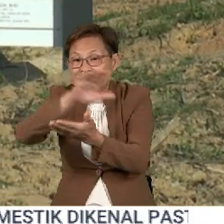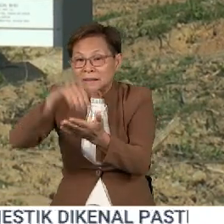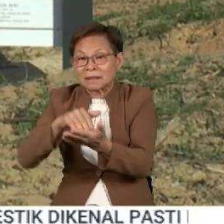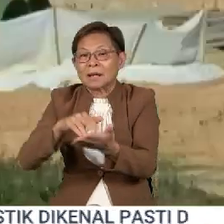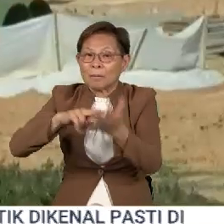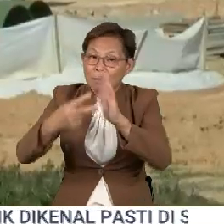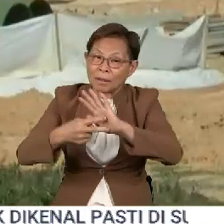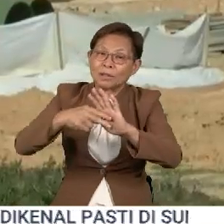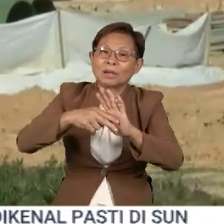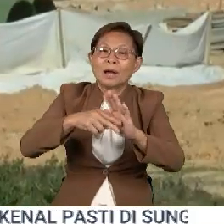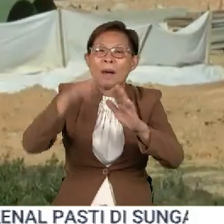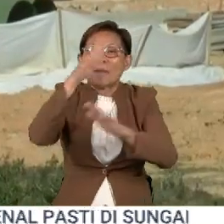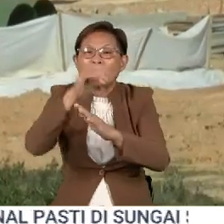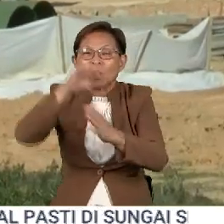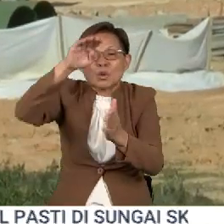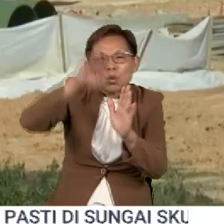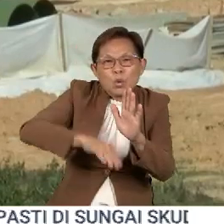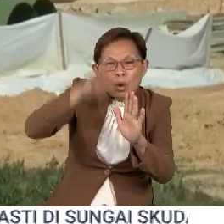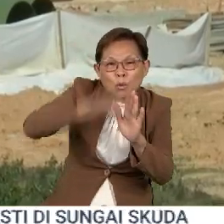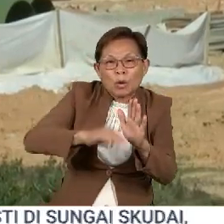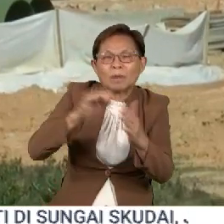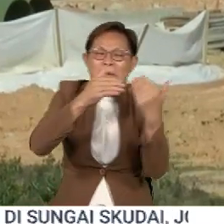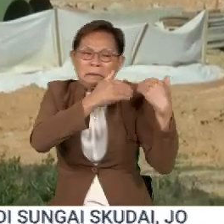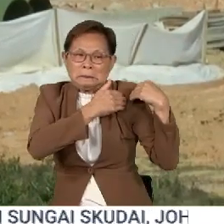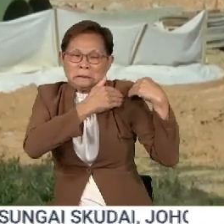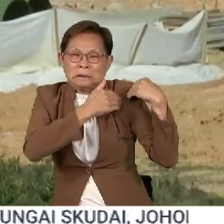lah terhadap bakalan air mentah dari negeri lain